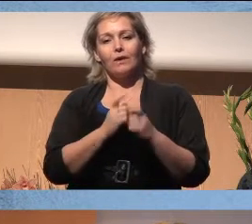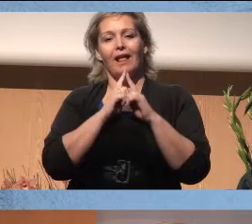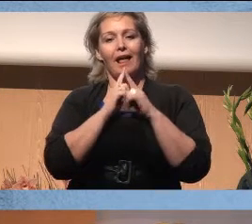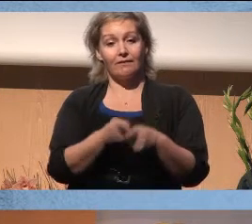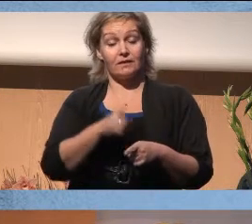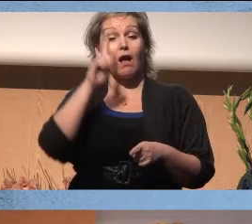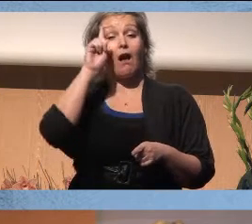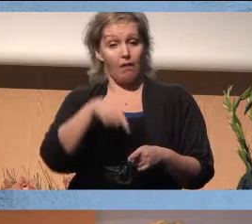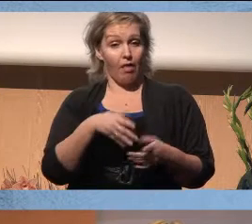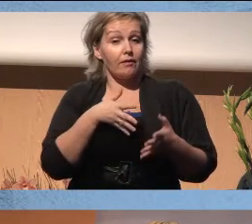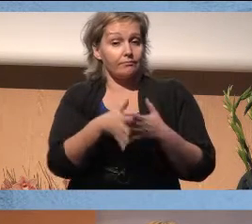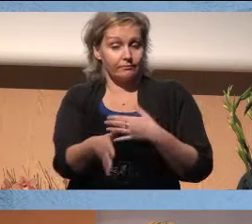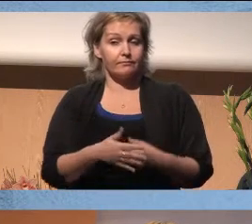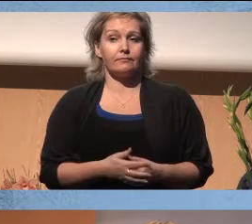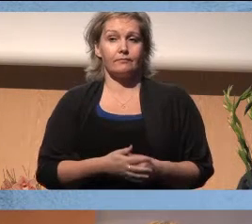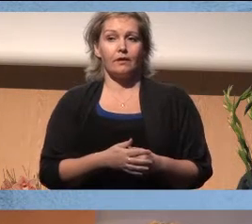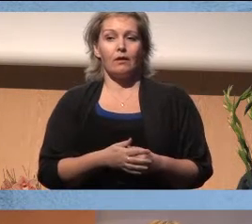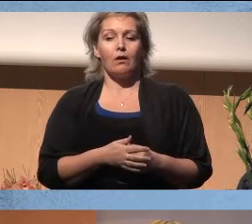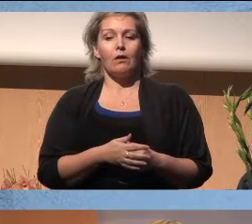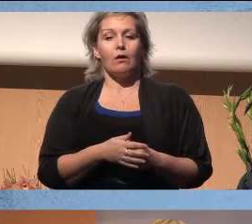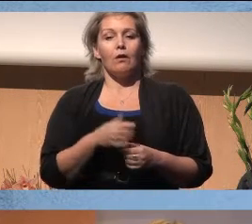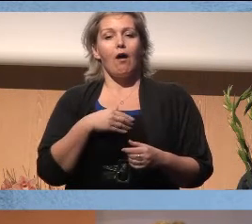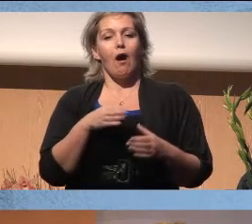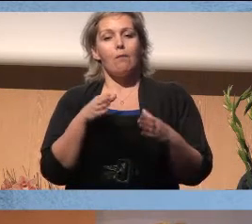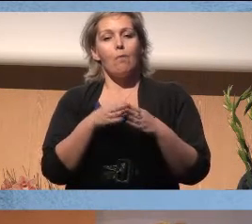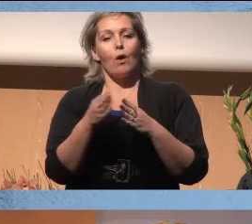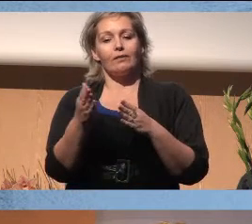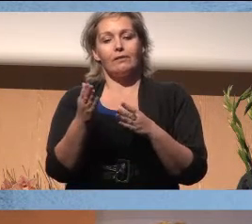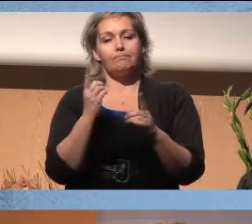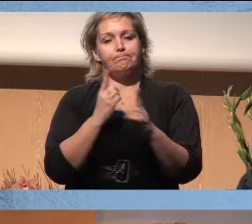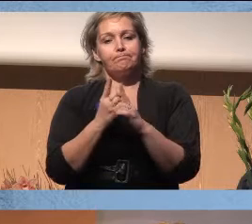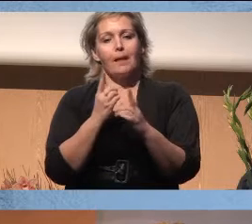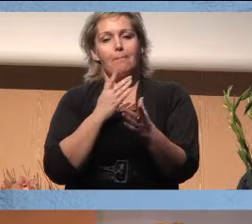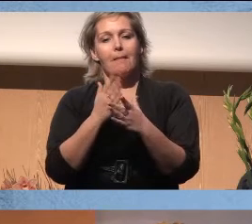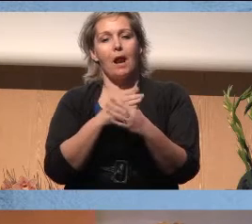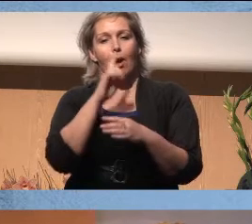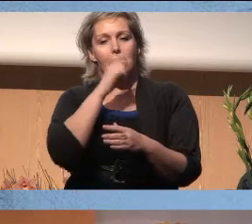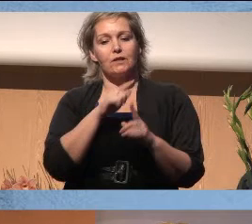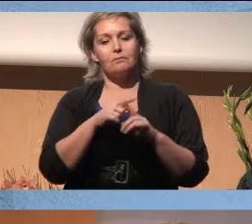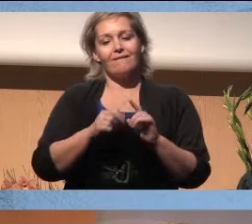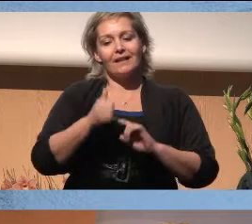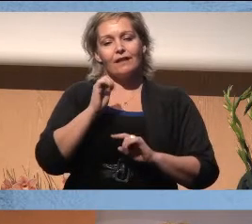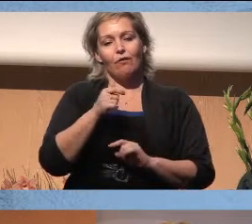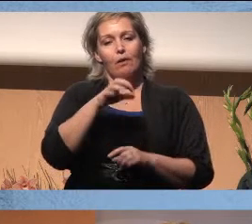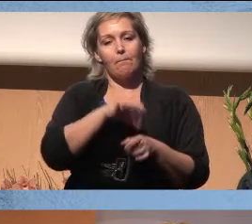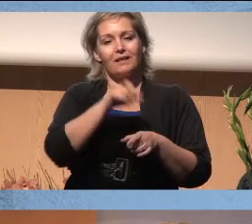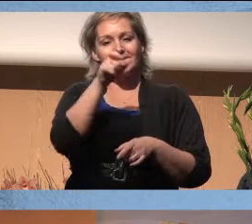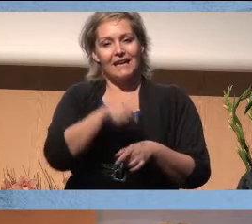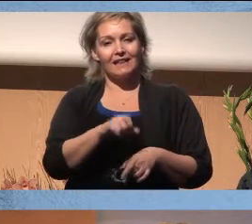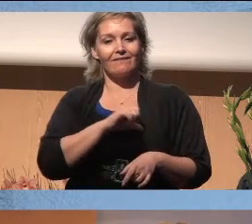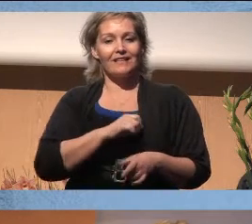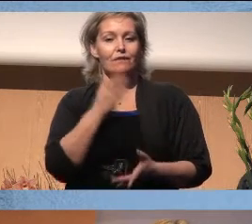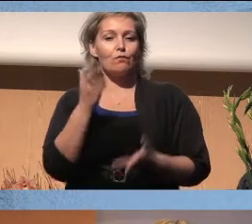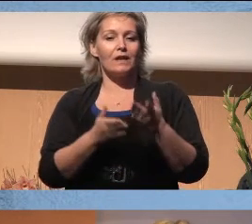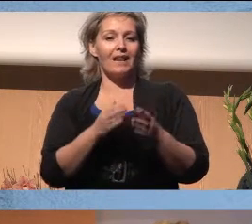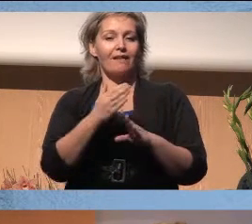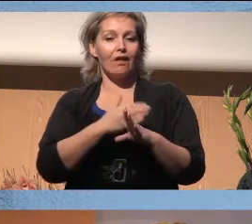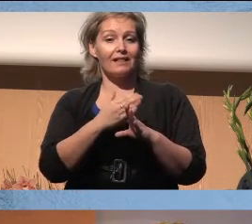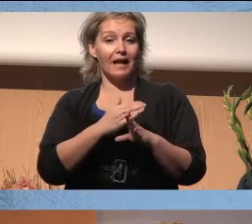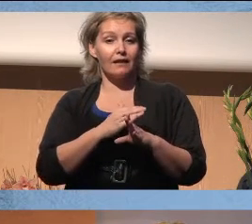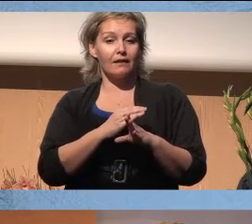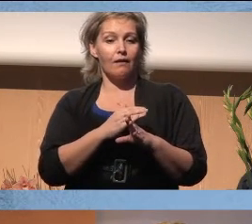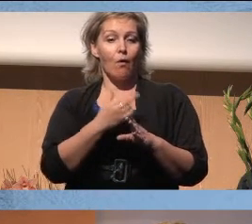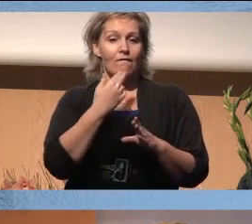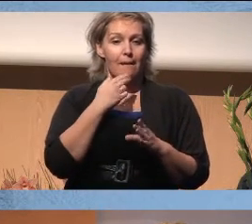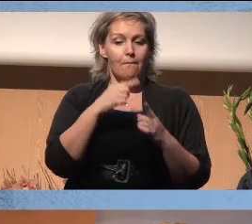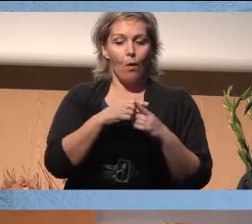an. Og det er møtet mellom mennesker som er viktigst for pasienten når de vurderer kvaliteten. Og hvem,